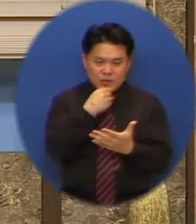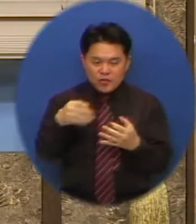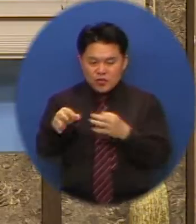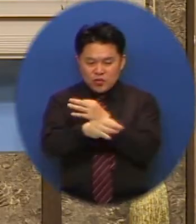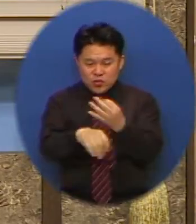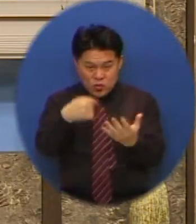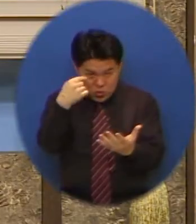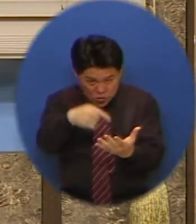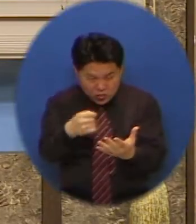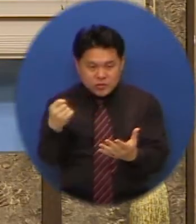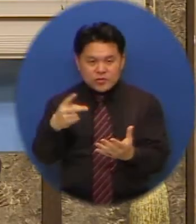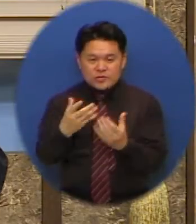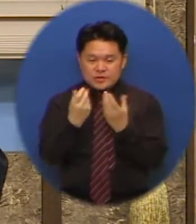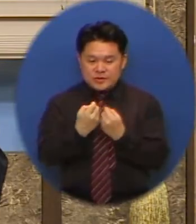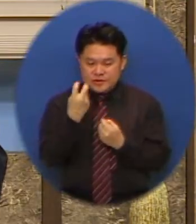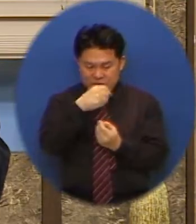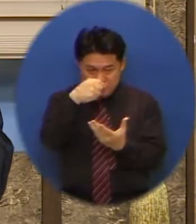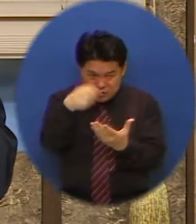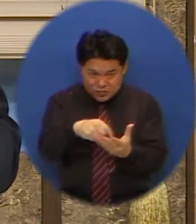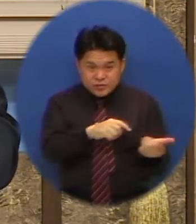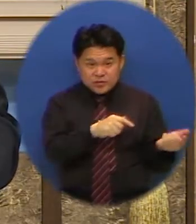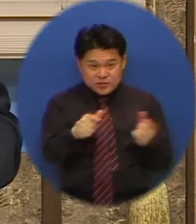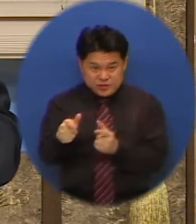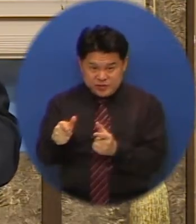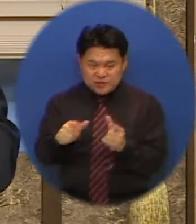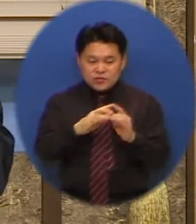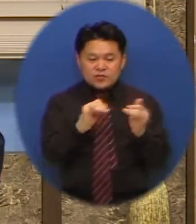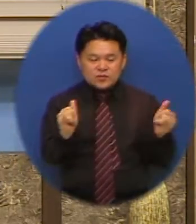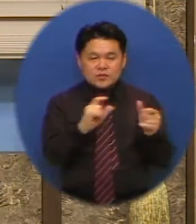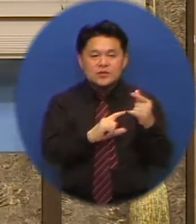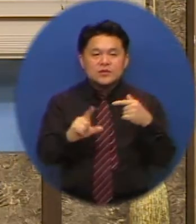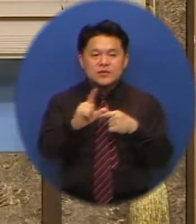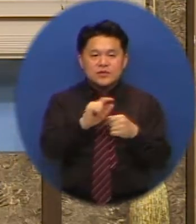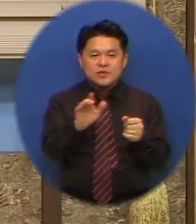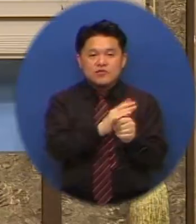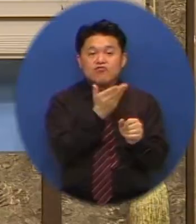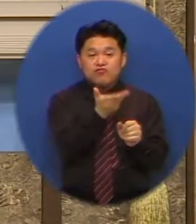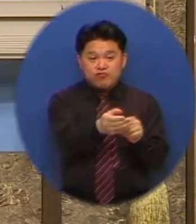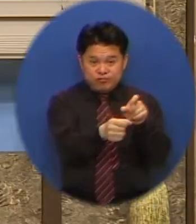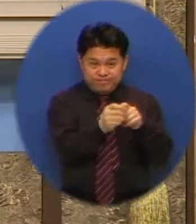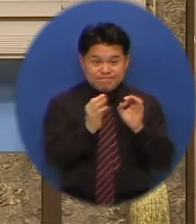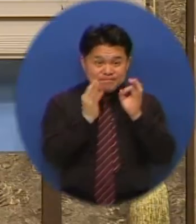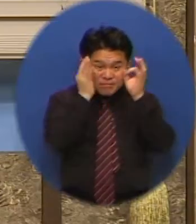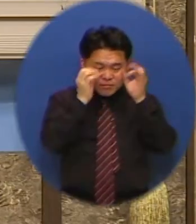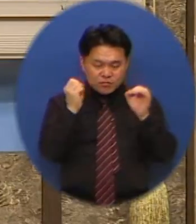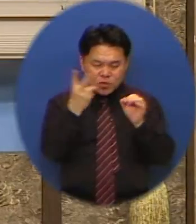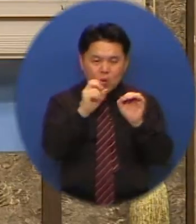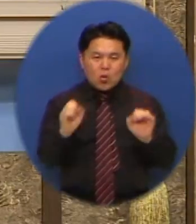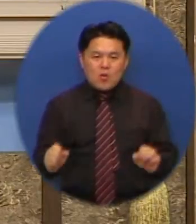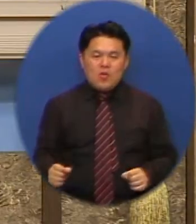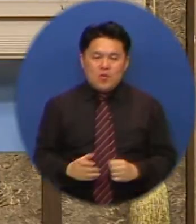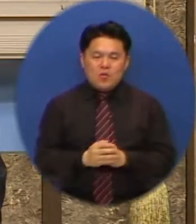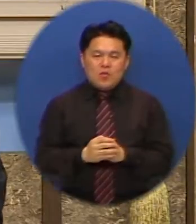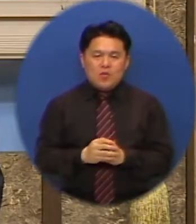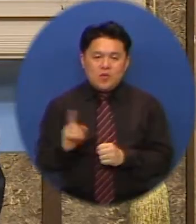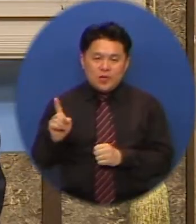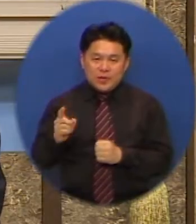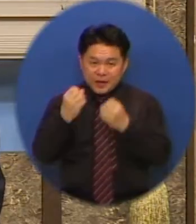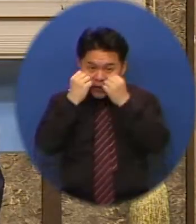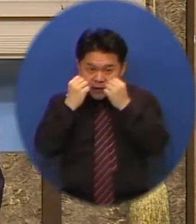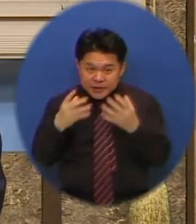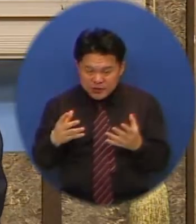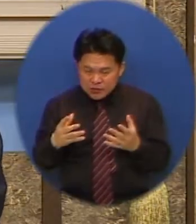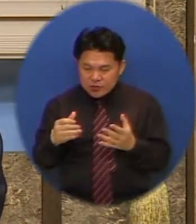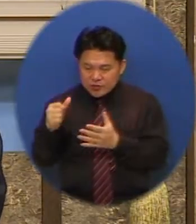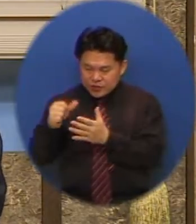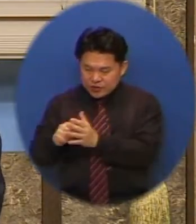경영 교육이라든지 네. 사례 관리 교육을 해서 국민한테 보다 나은 서비스를 할 수 있게 한가 동시에 네. 새로운